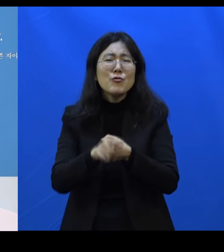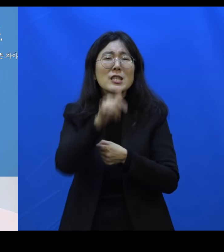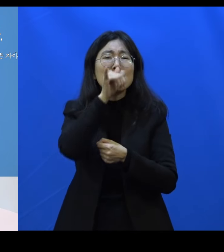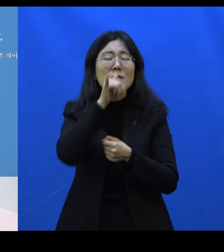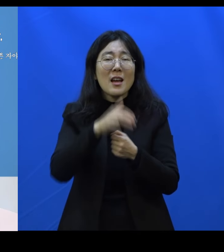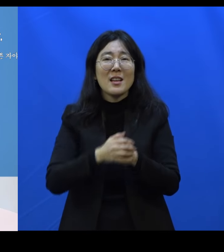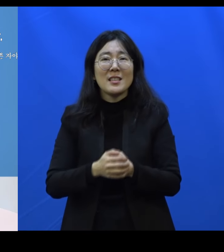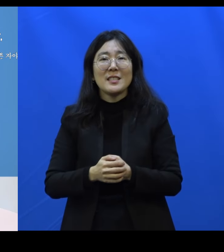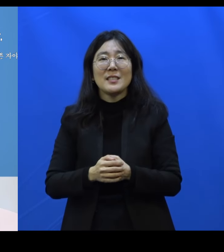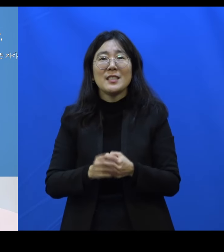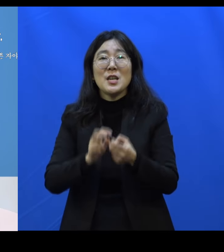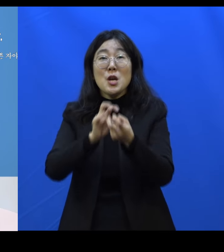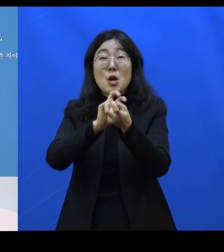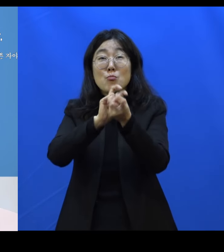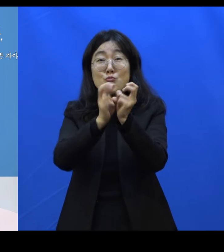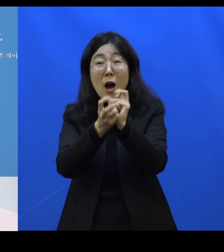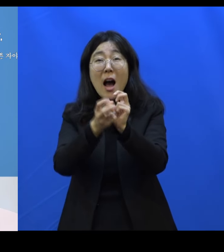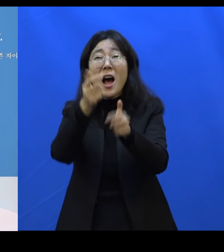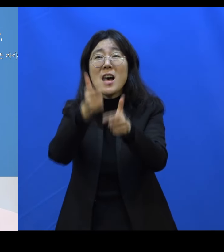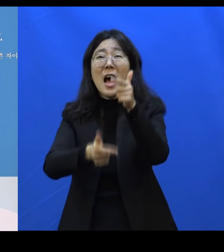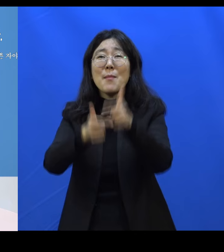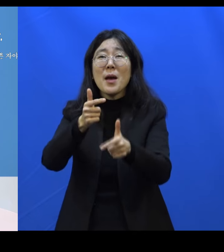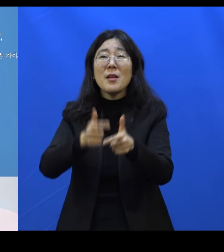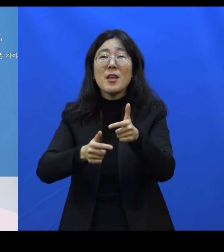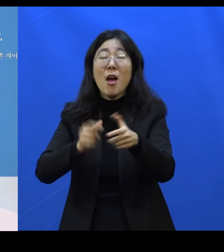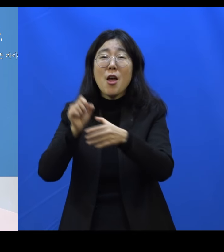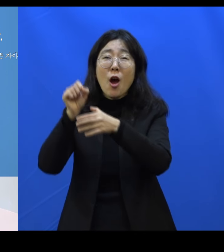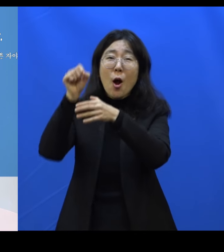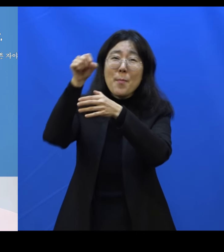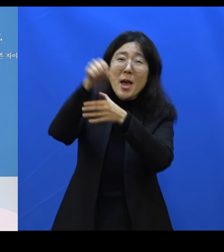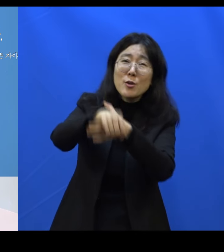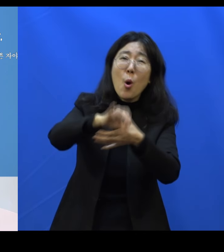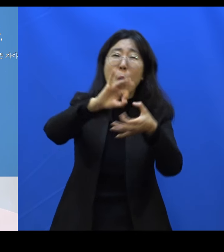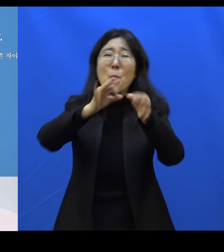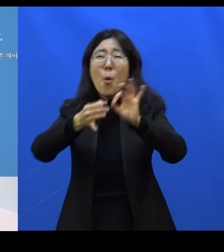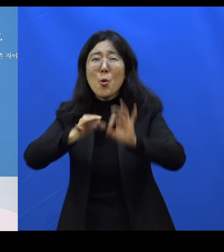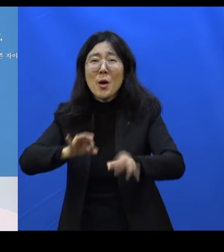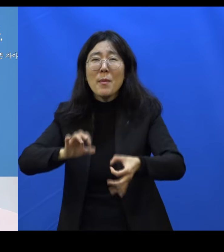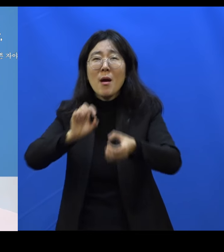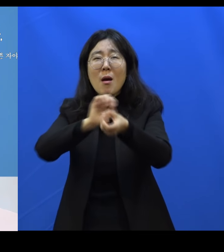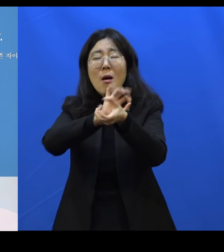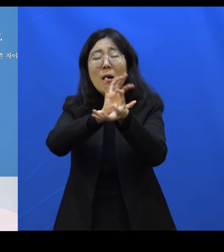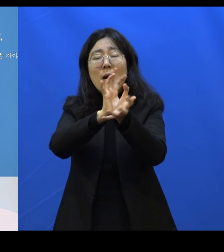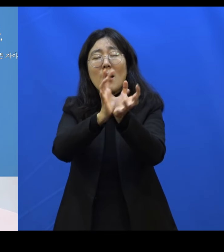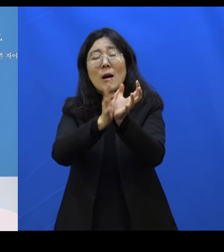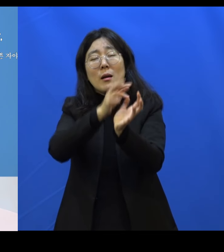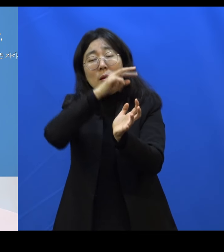열매가 익었고 포도나무는 꽃을 피워 향기를 토하는구나.